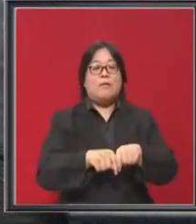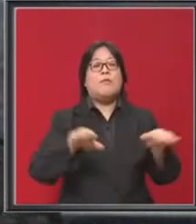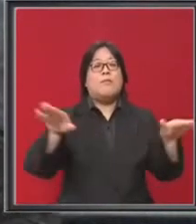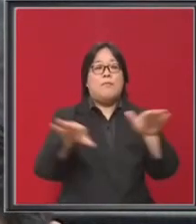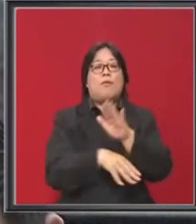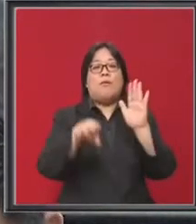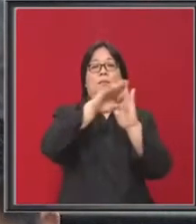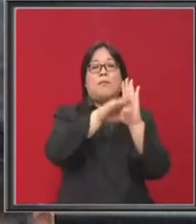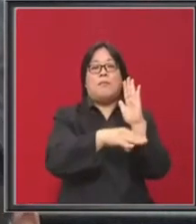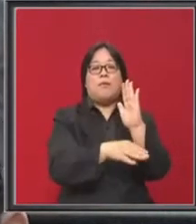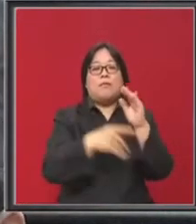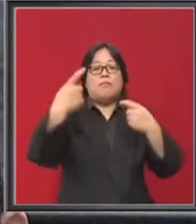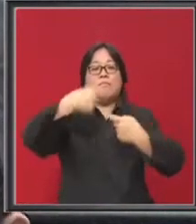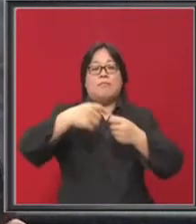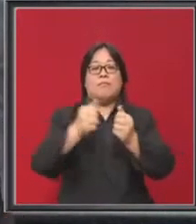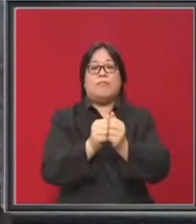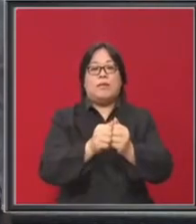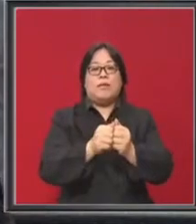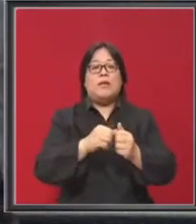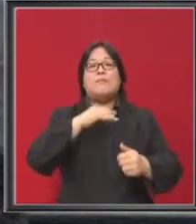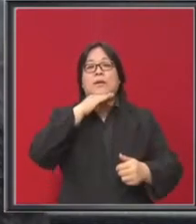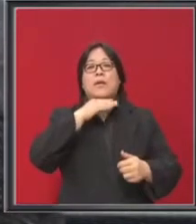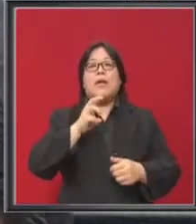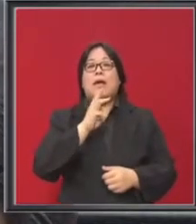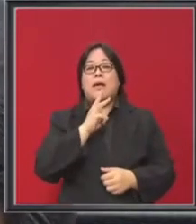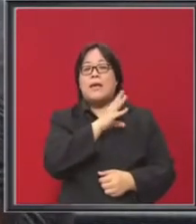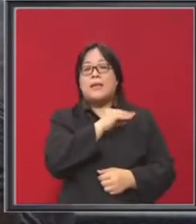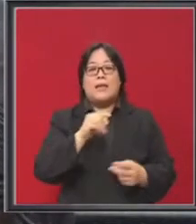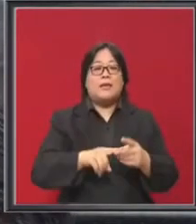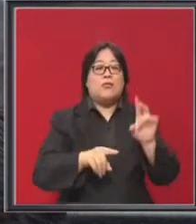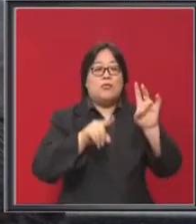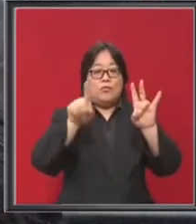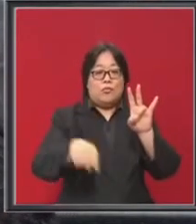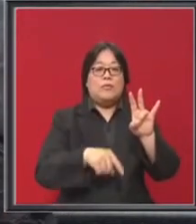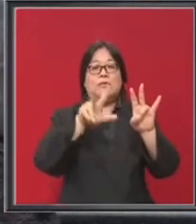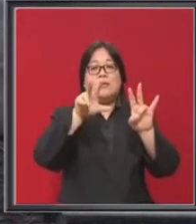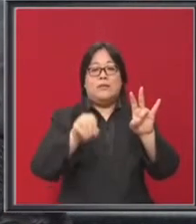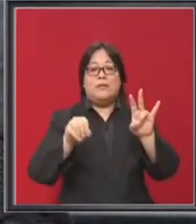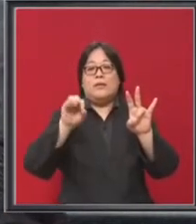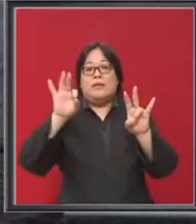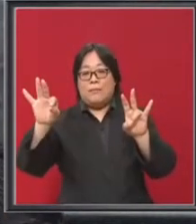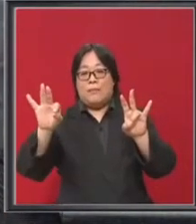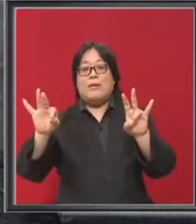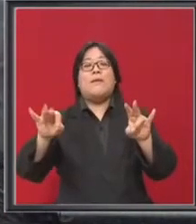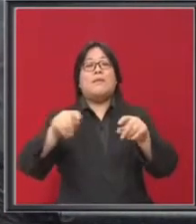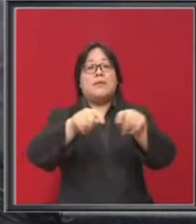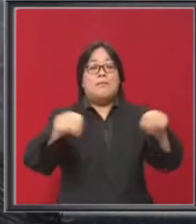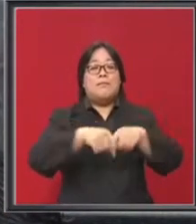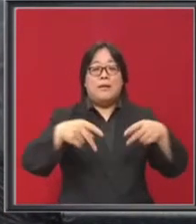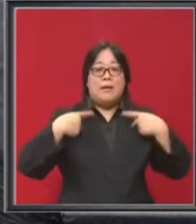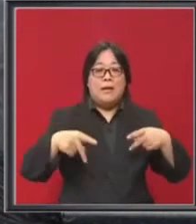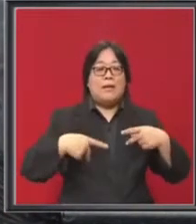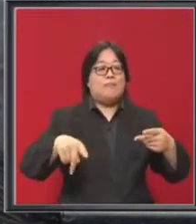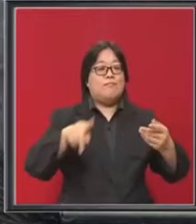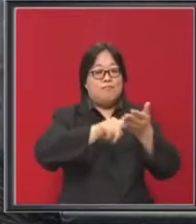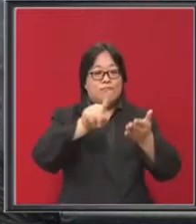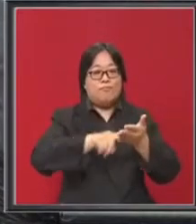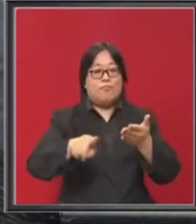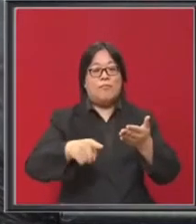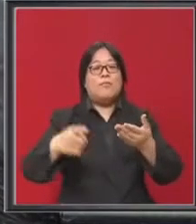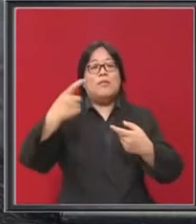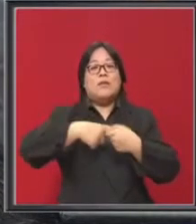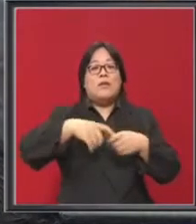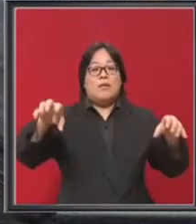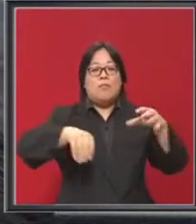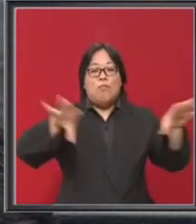tertakluk kepada peraturan berkaitan kawalan percobaan ai maneh kali 7389 premis depressed menghasilkan